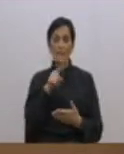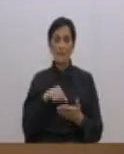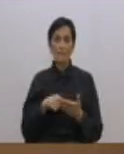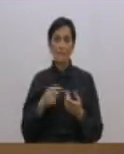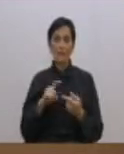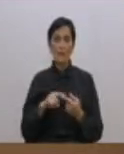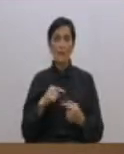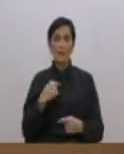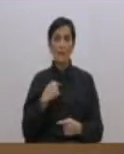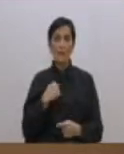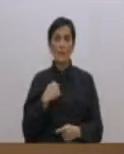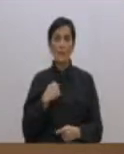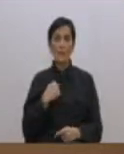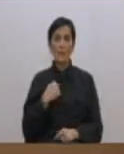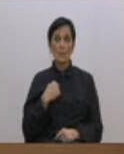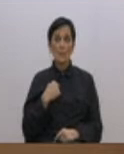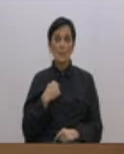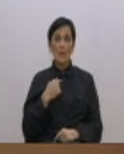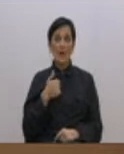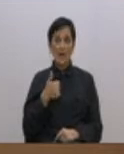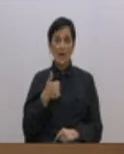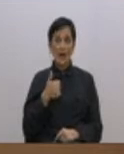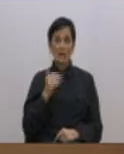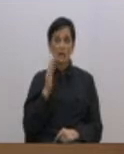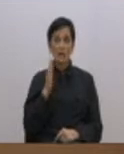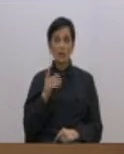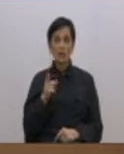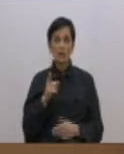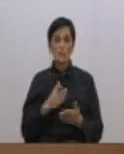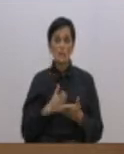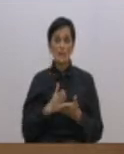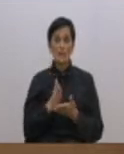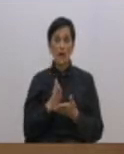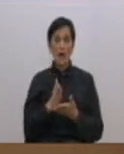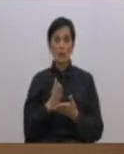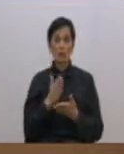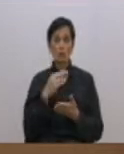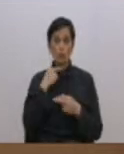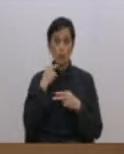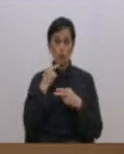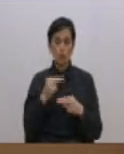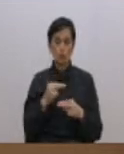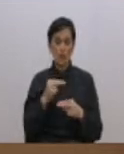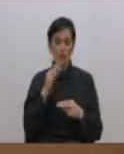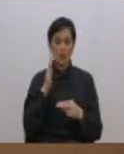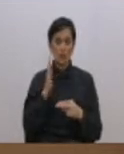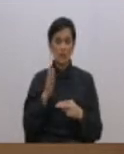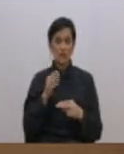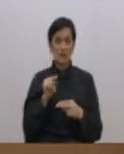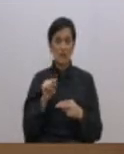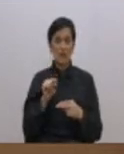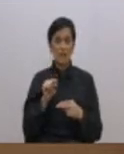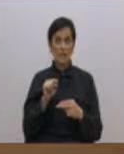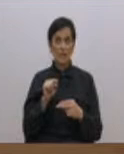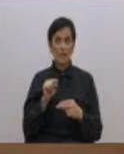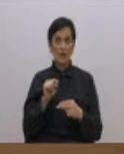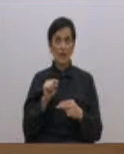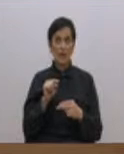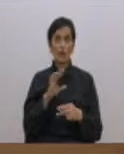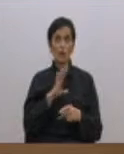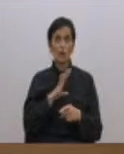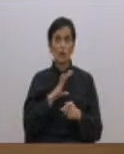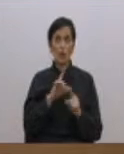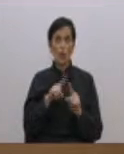უფრო და კარგი იქნება ამიმართულებით თუ ყურადღება იქნება გამახვილებული და იყო